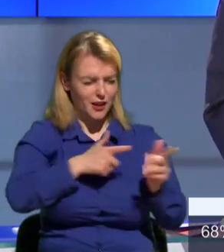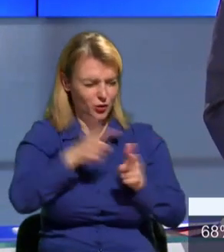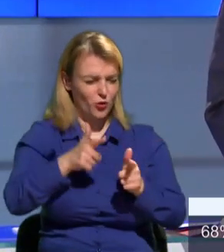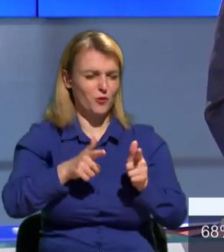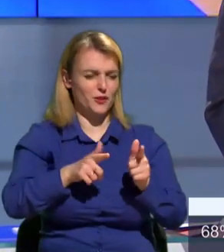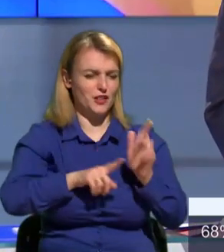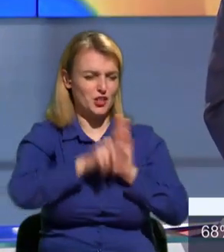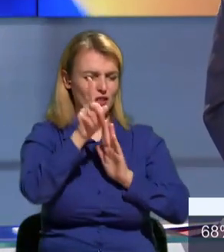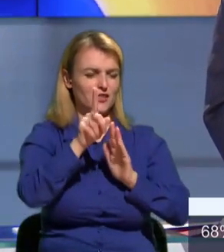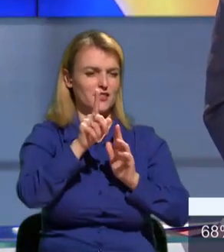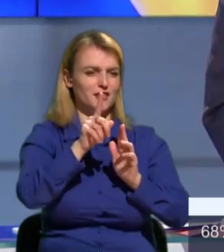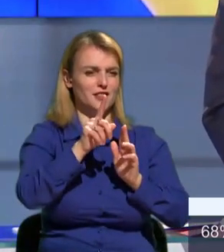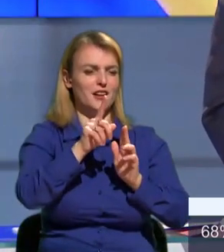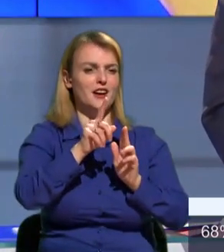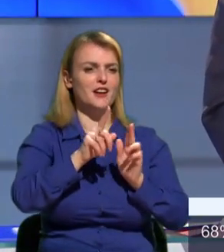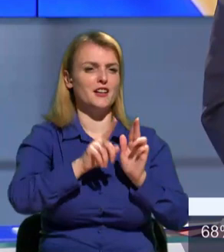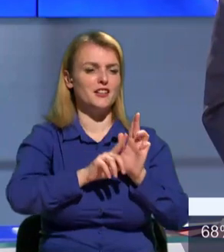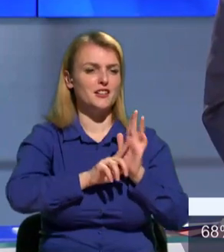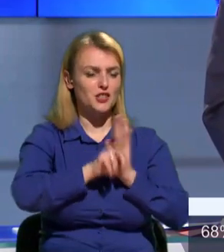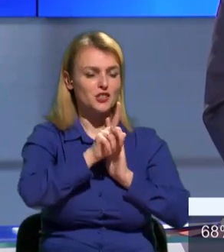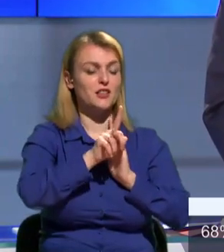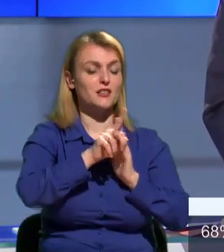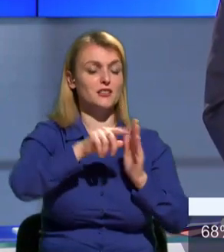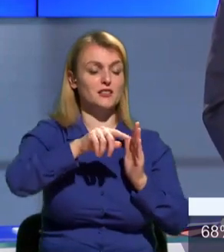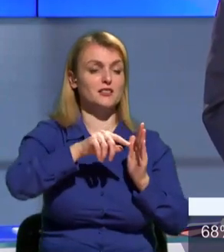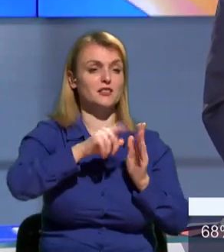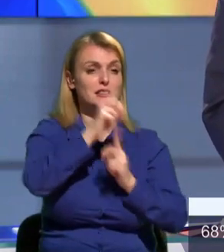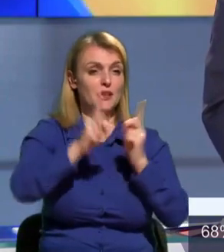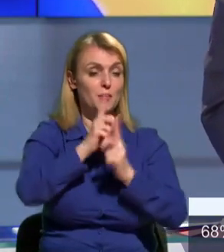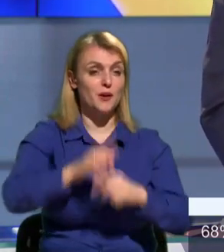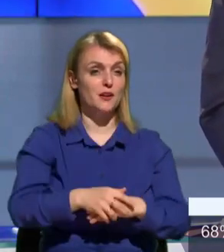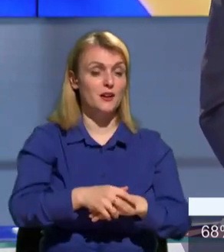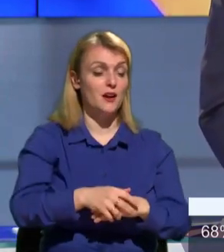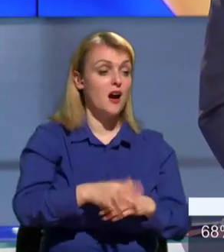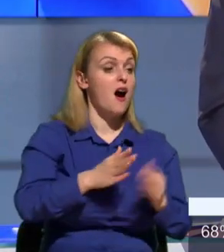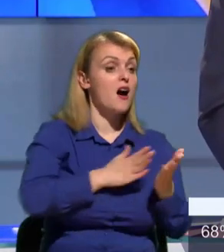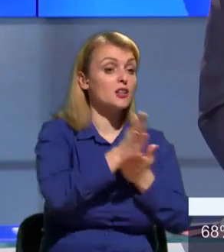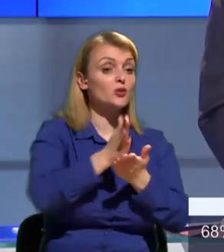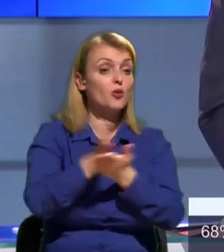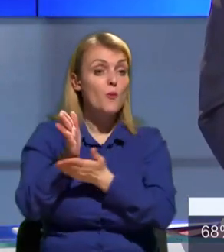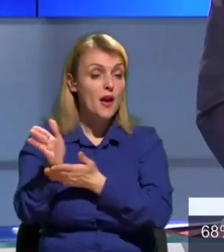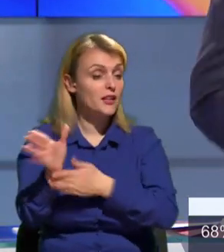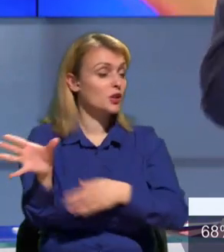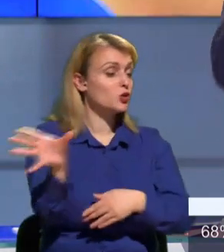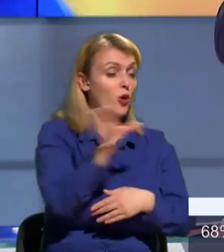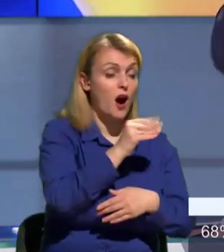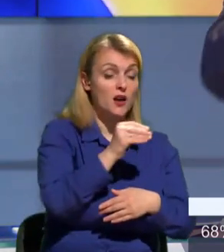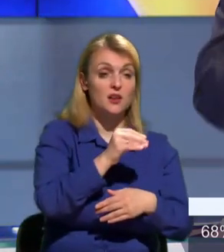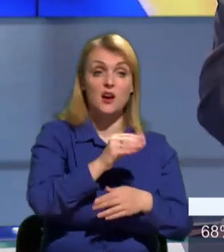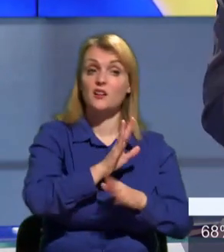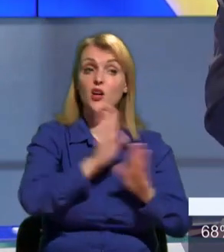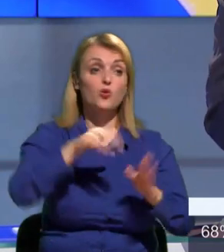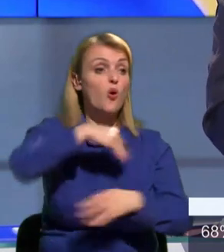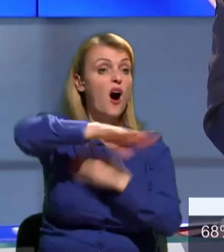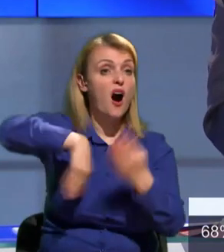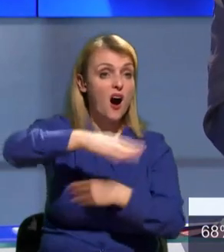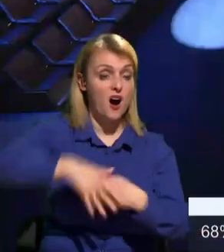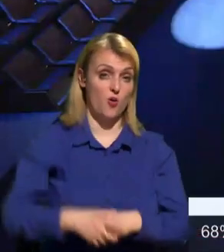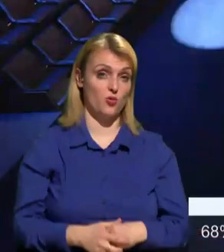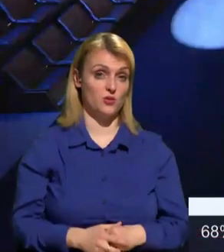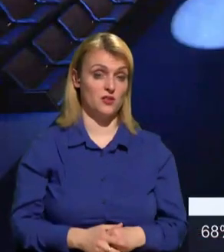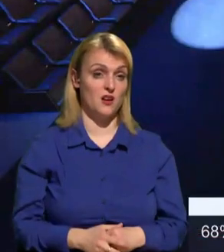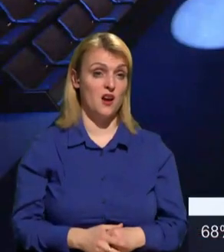știu cum să facem aceste schimbări. Foarte ambițios ne vom mișca pe toate domeniile. Dar nu haos și bardac. Ceea ce își doresc unii care nu vin la